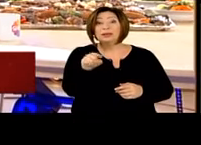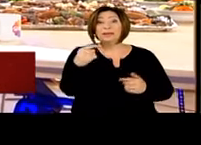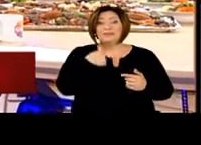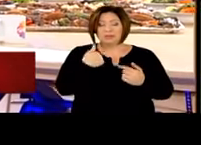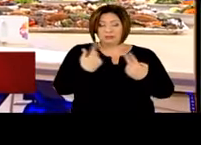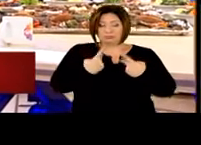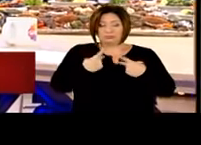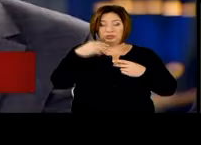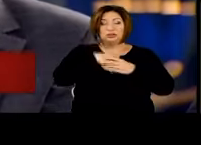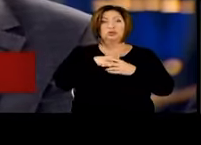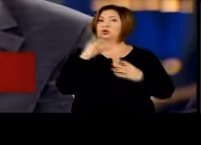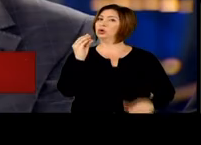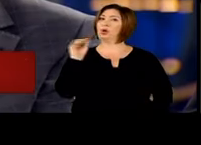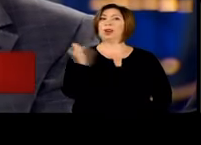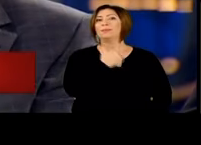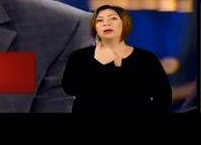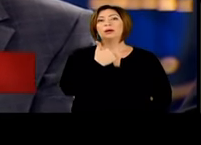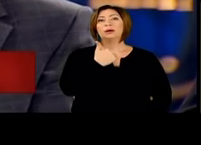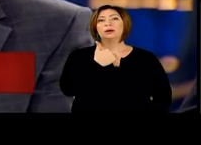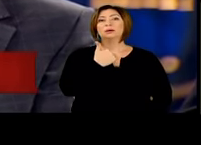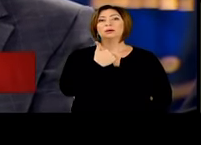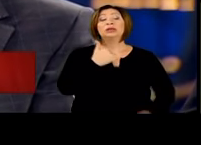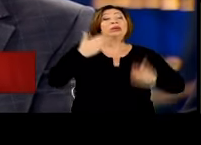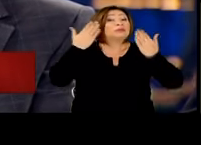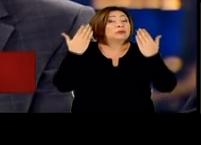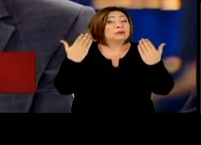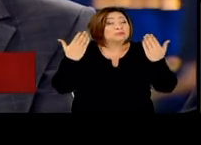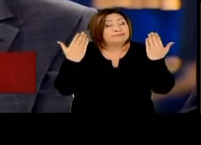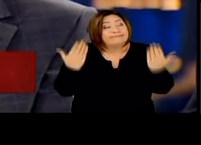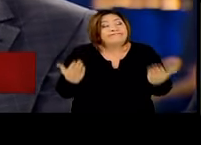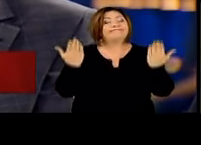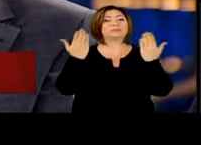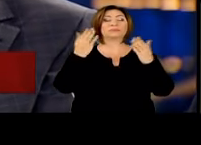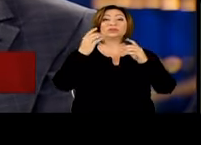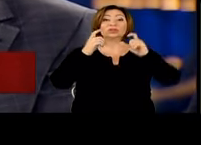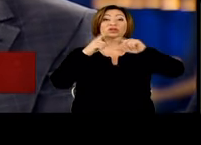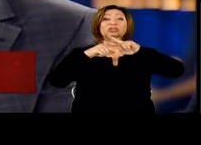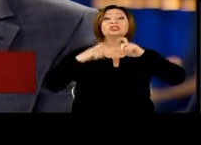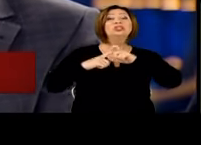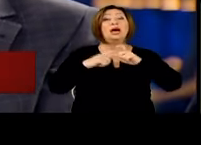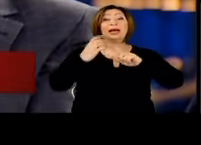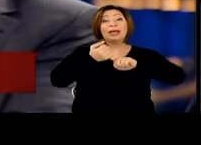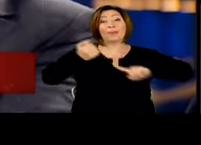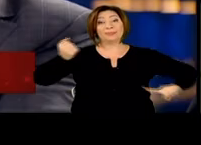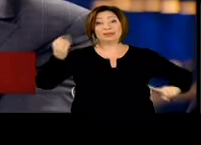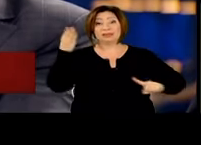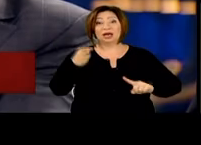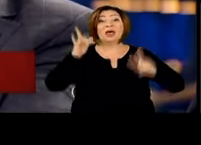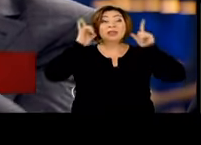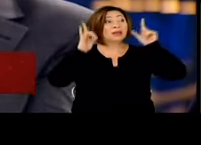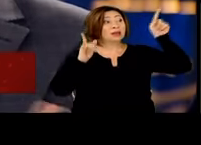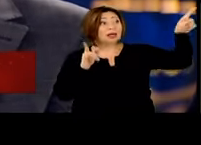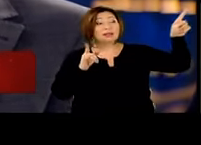benim açımdan bu program çok önemli. Keşke cağ kebabını Türkiye'mizde Edirne'den